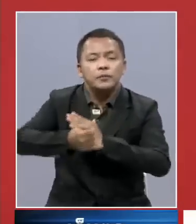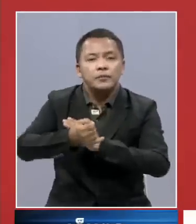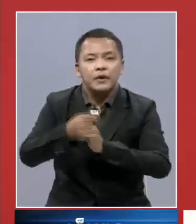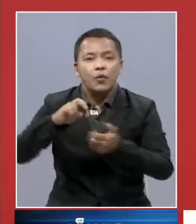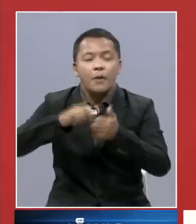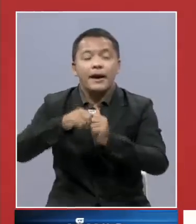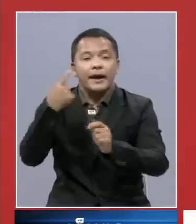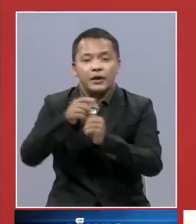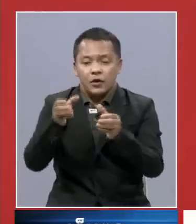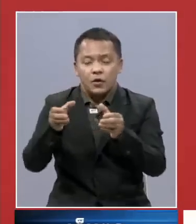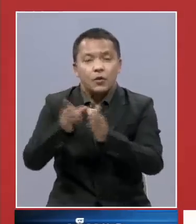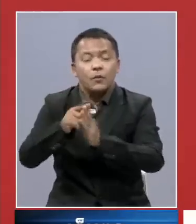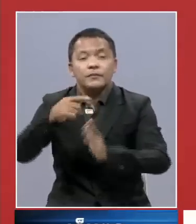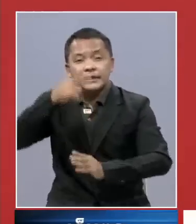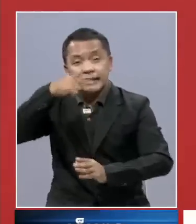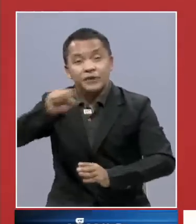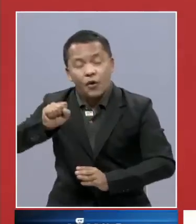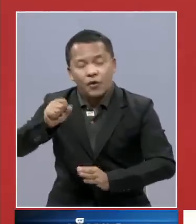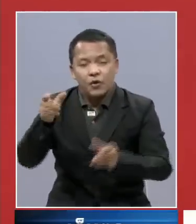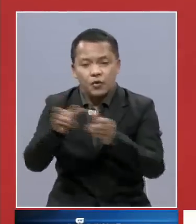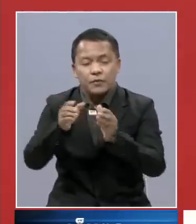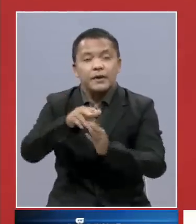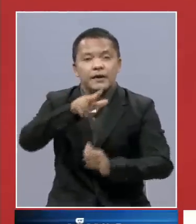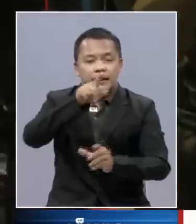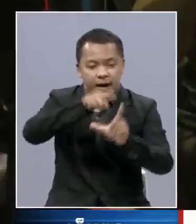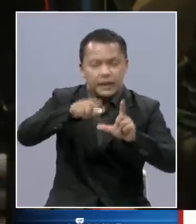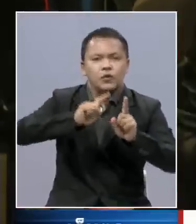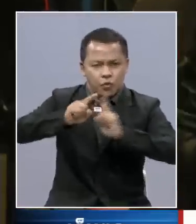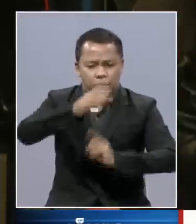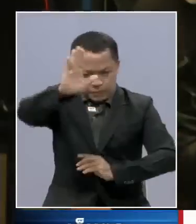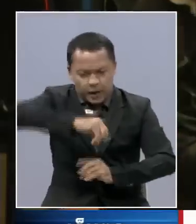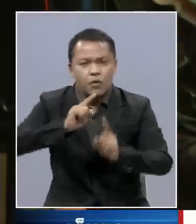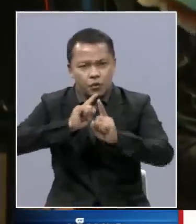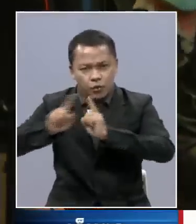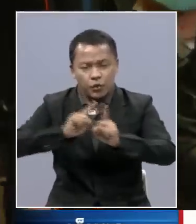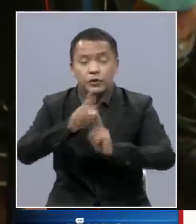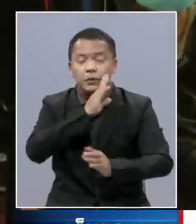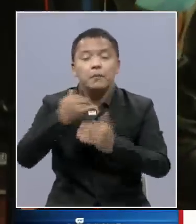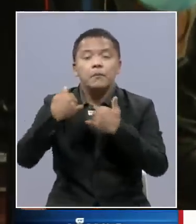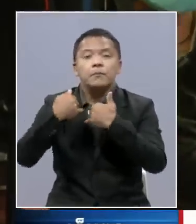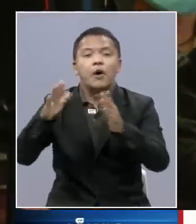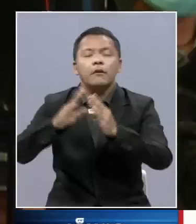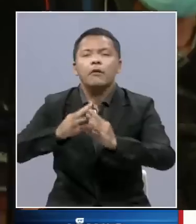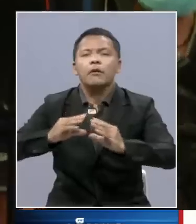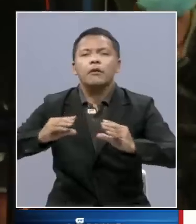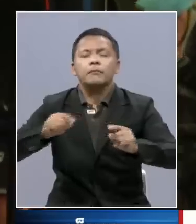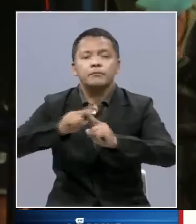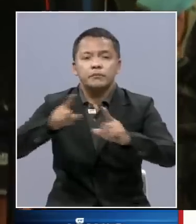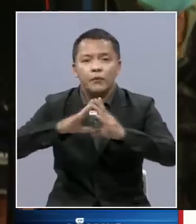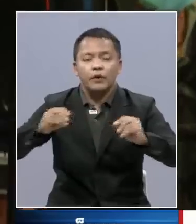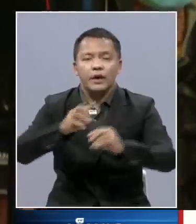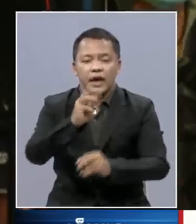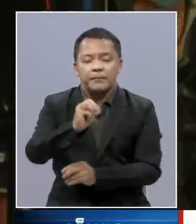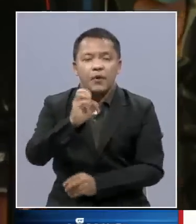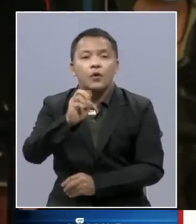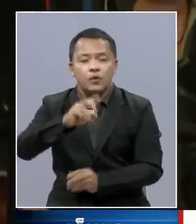งหมายถึงคุณสีทา ครับ และมันเป็นหน้าที่ของพรรคก้าวไกลที่ต้องมาเคลียร์เรื่องนี้ด้วยนะฮะถ้ายังปล่อยให้เรื่องราวเป็นประเด็นแบบนี้